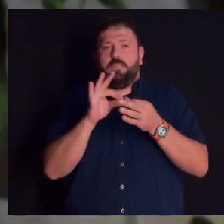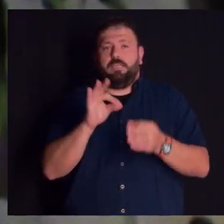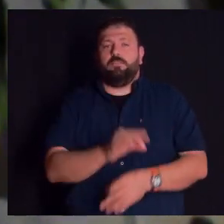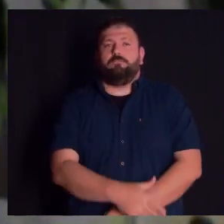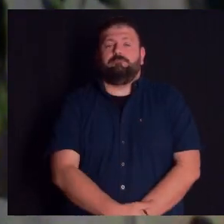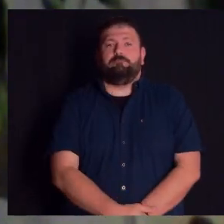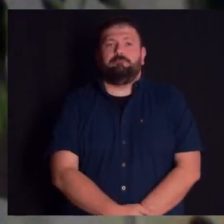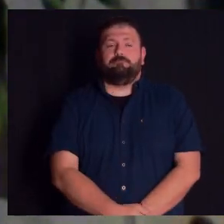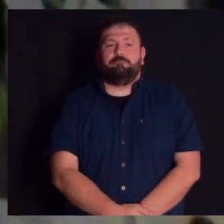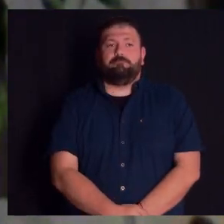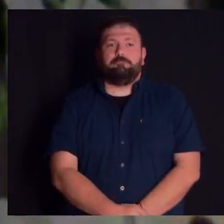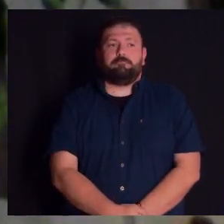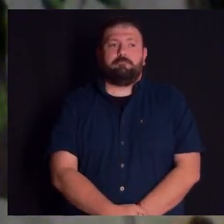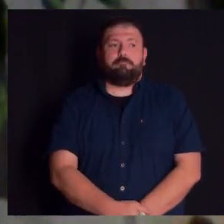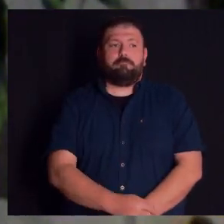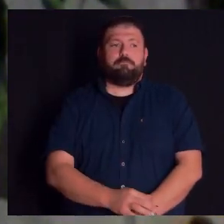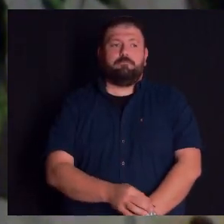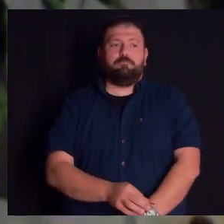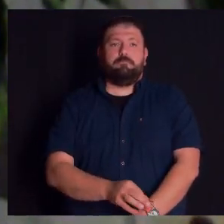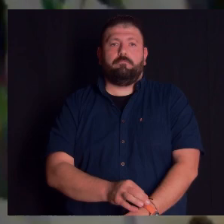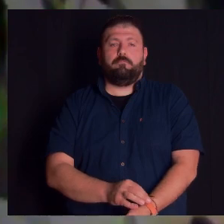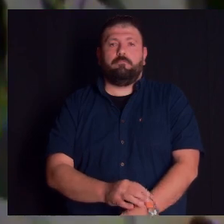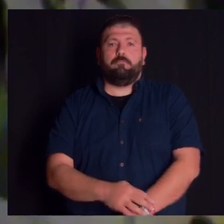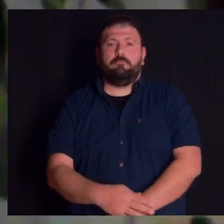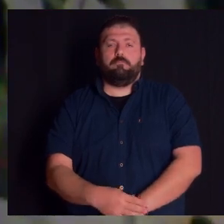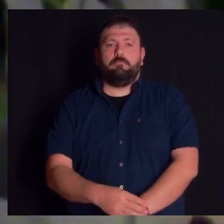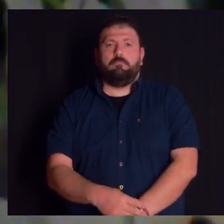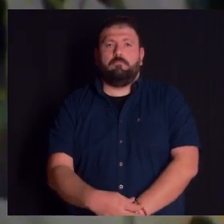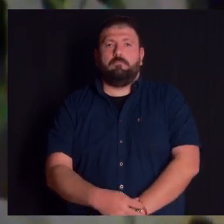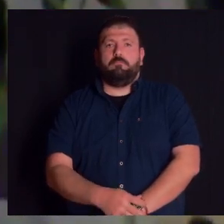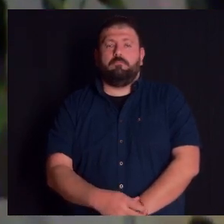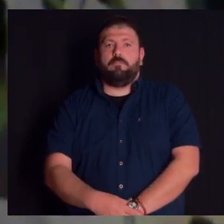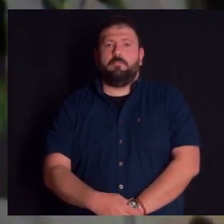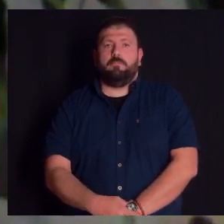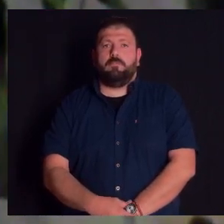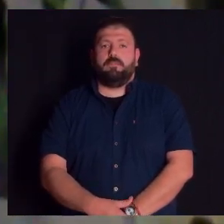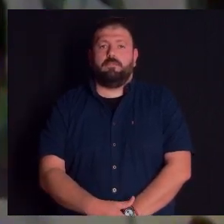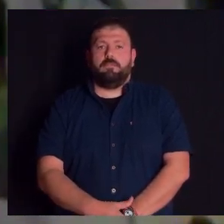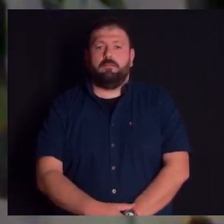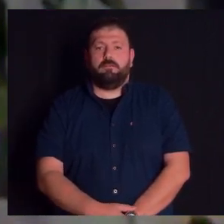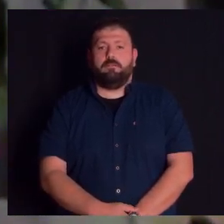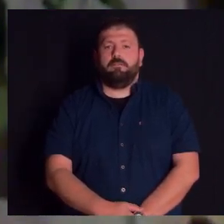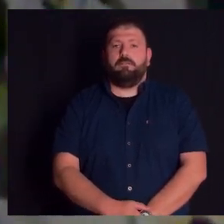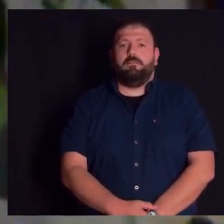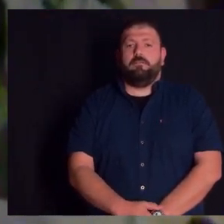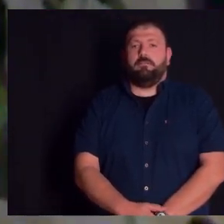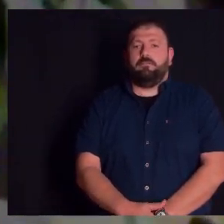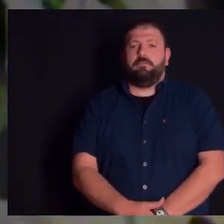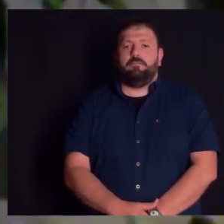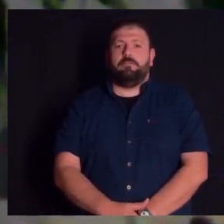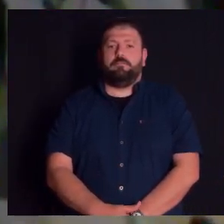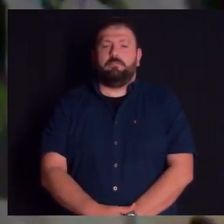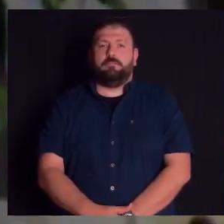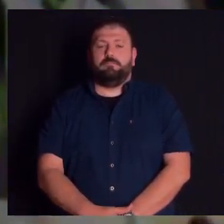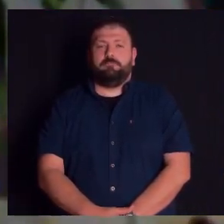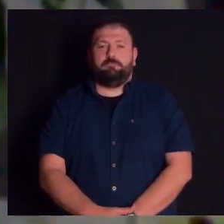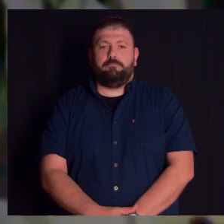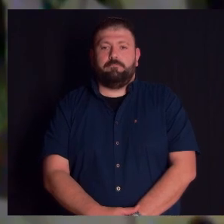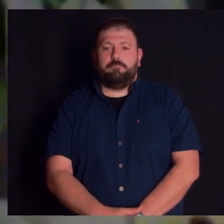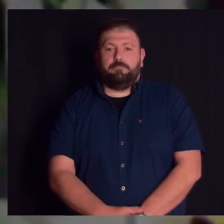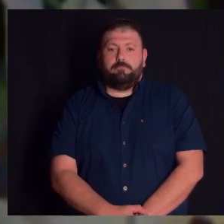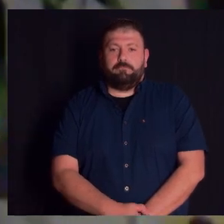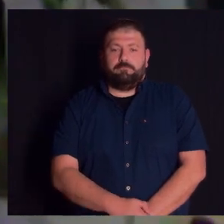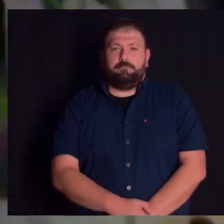и просто как проходит ваша работа, как вы ее организуете. Да, я с вашим удовольствием поделюсь, как мы это